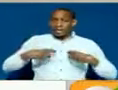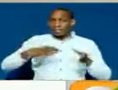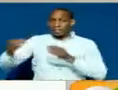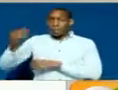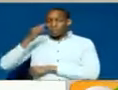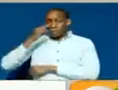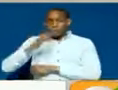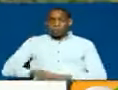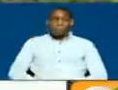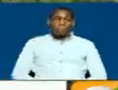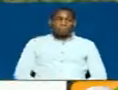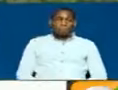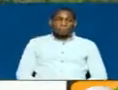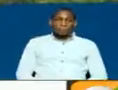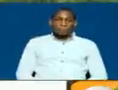aruhusiwe kuondoka.